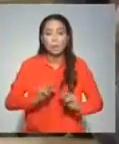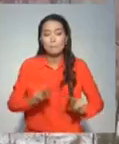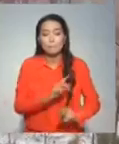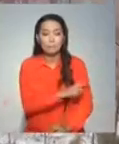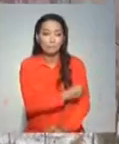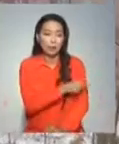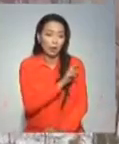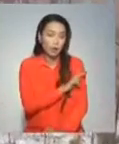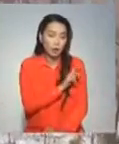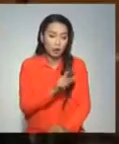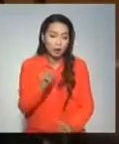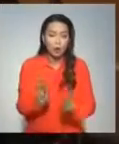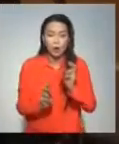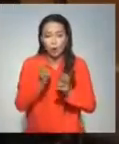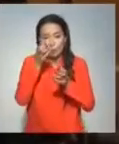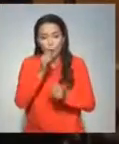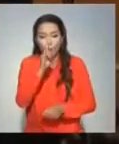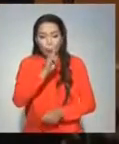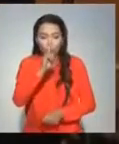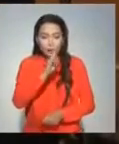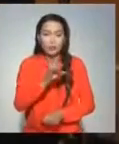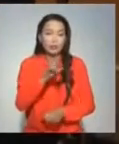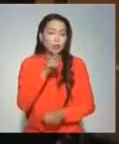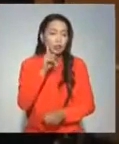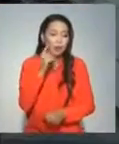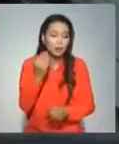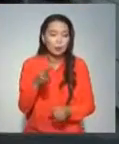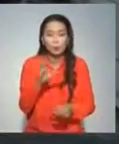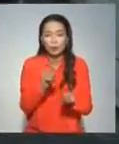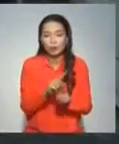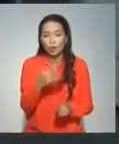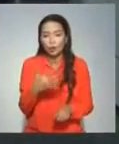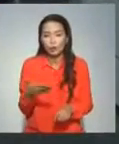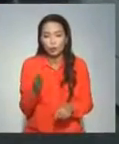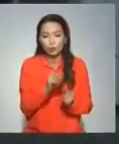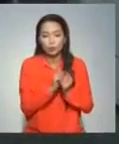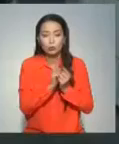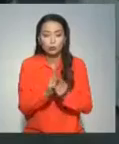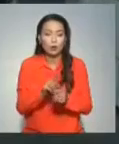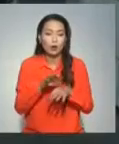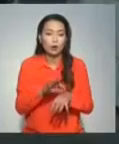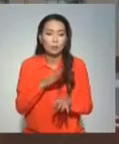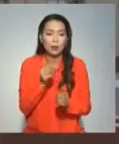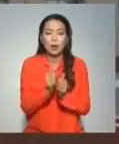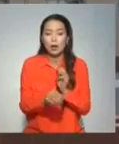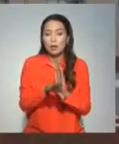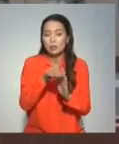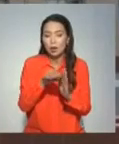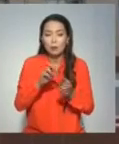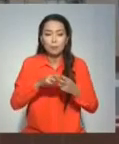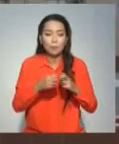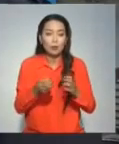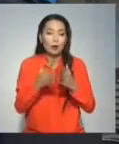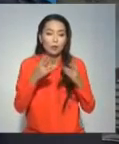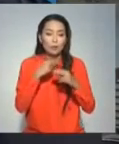медицина қызметкерлері, кеншілер, мұнайшылар және жастарды қосалғанда 50-ге жуық кездесу өтті. Әр сайлаушының мәселесіне назар аударып,